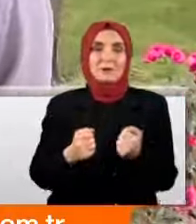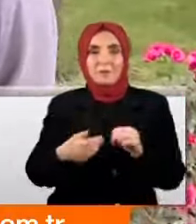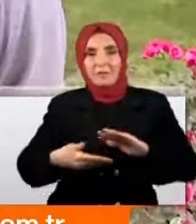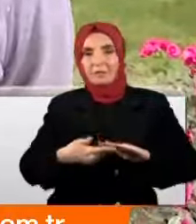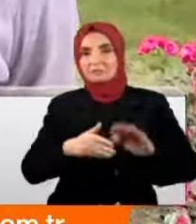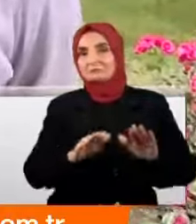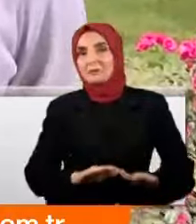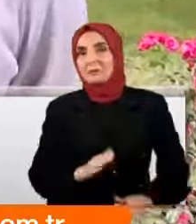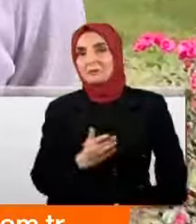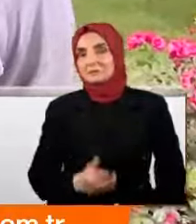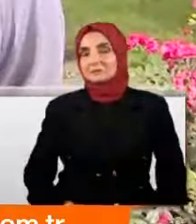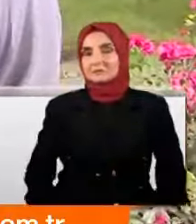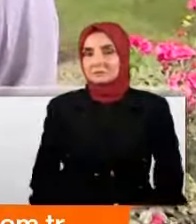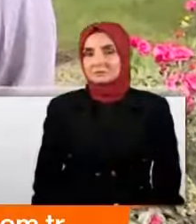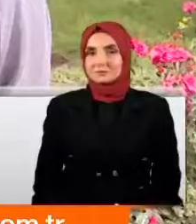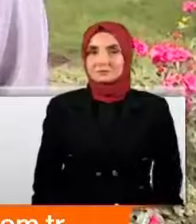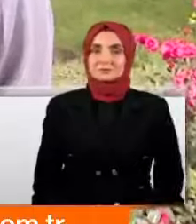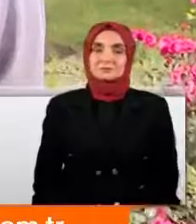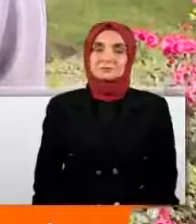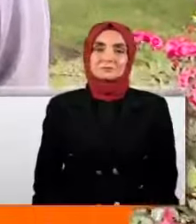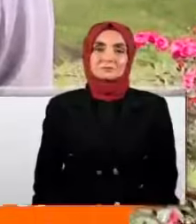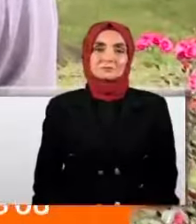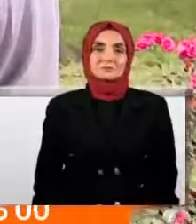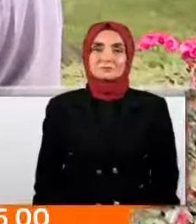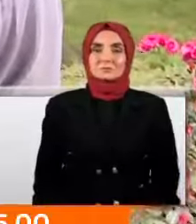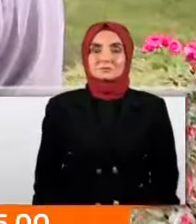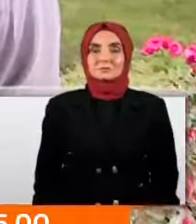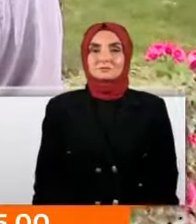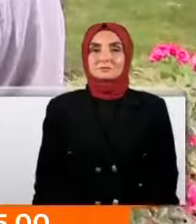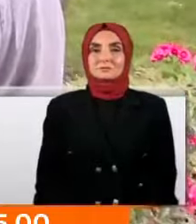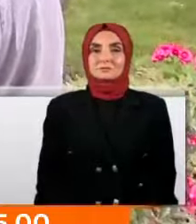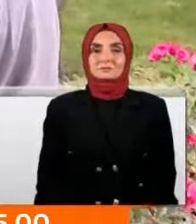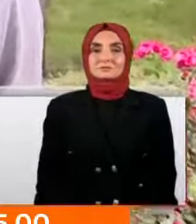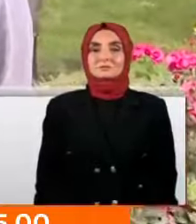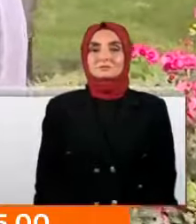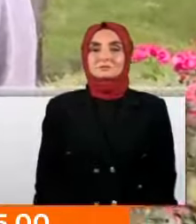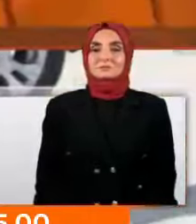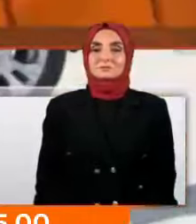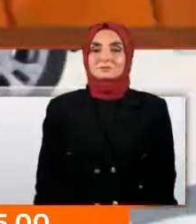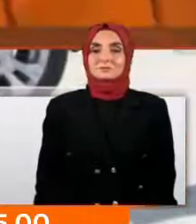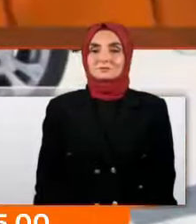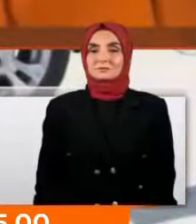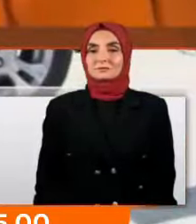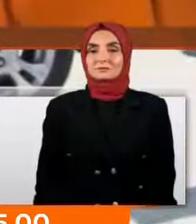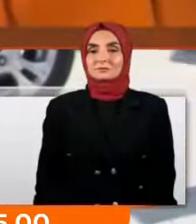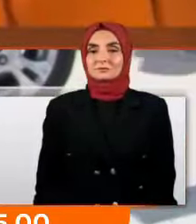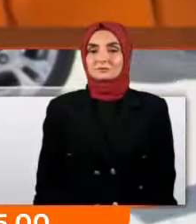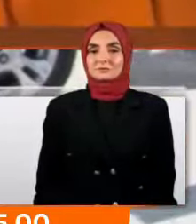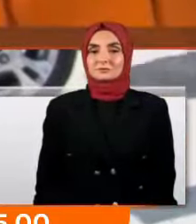kadar hız yapabilirsin de böyle olması gerekir. Hiçbir mantık dışı.